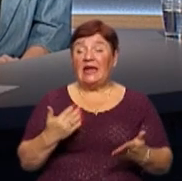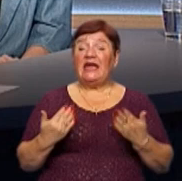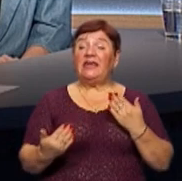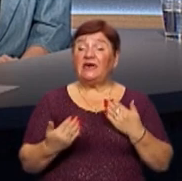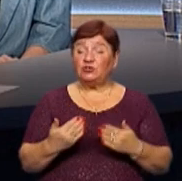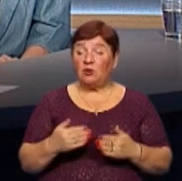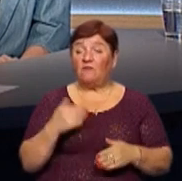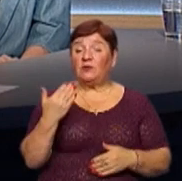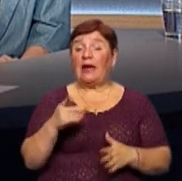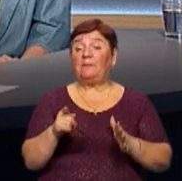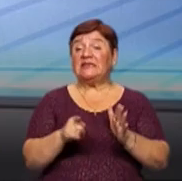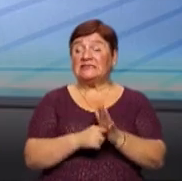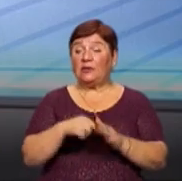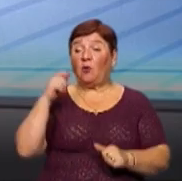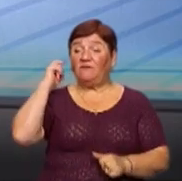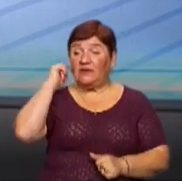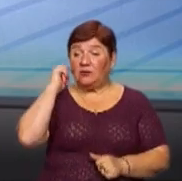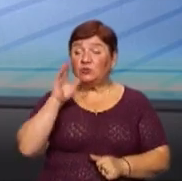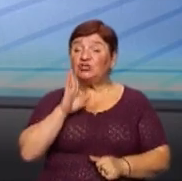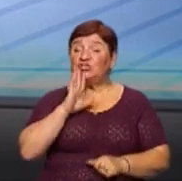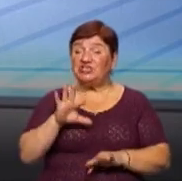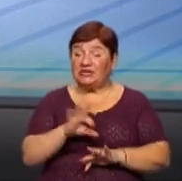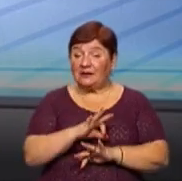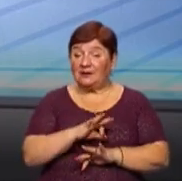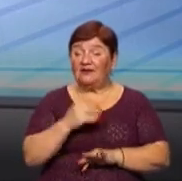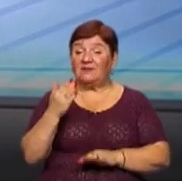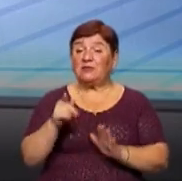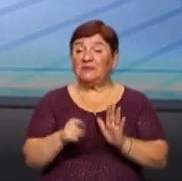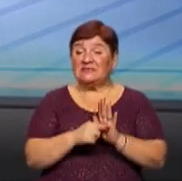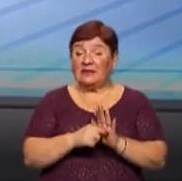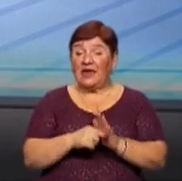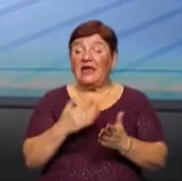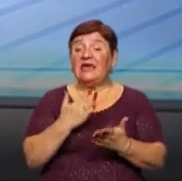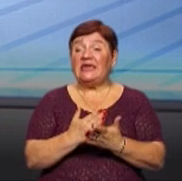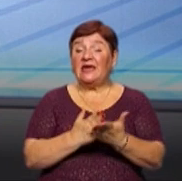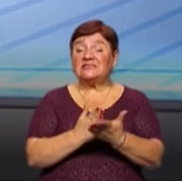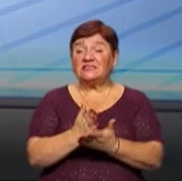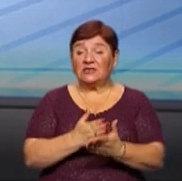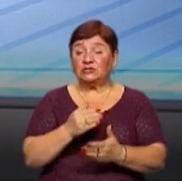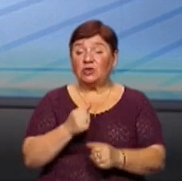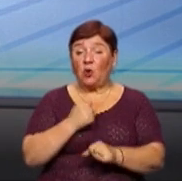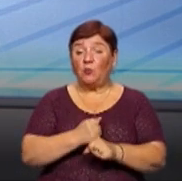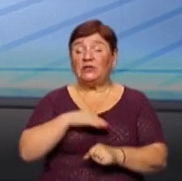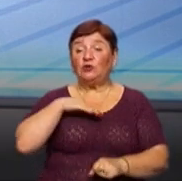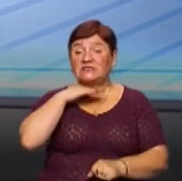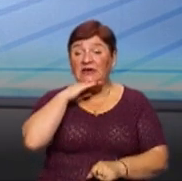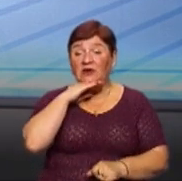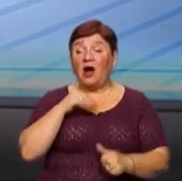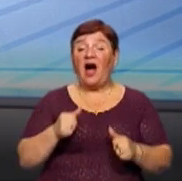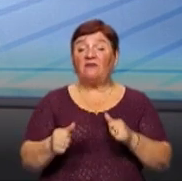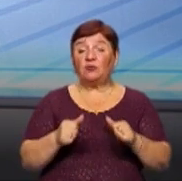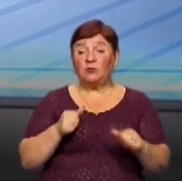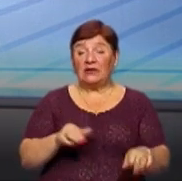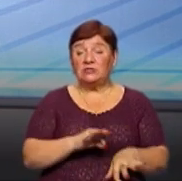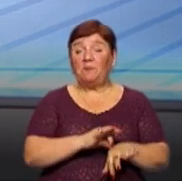вона набула пенсійного віку, якщо жінка набула ваше пенсійного віку і має достатньо стажу роботи, то її автоматично